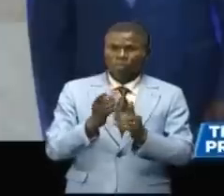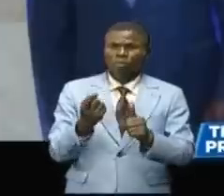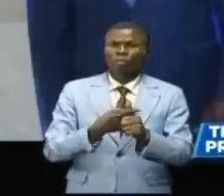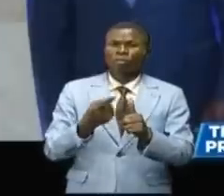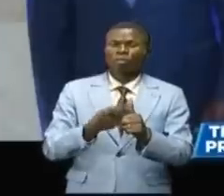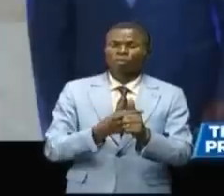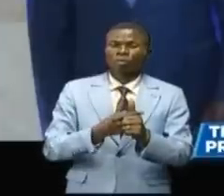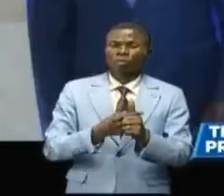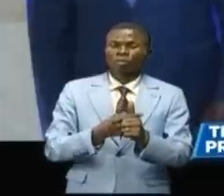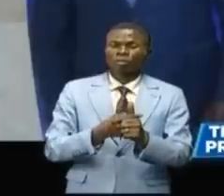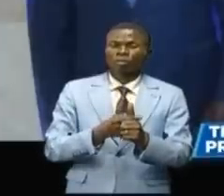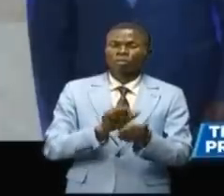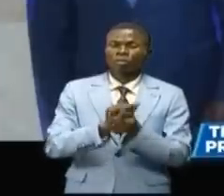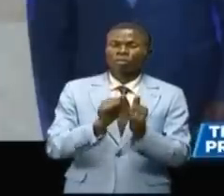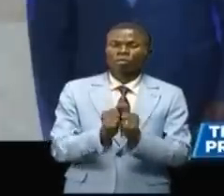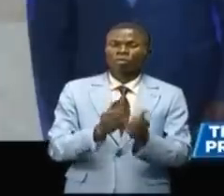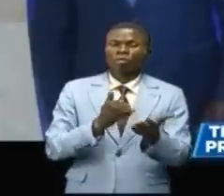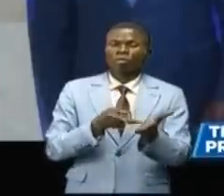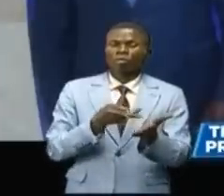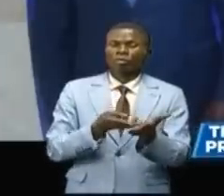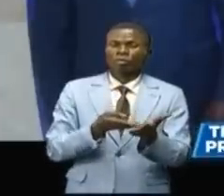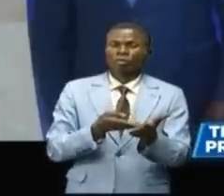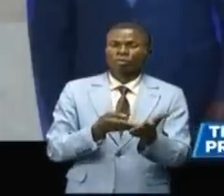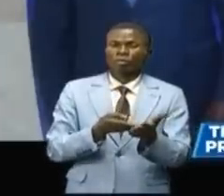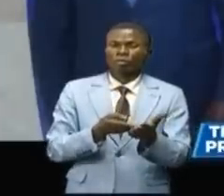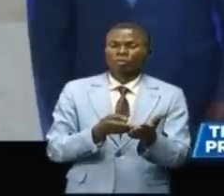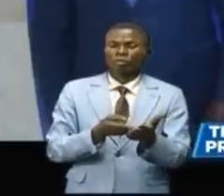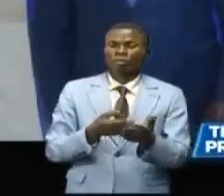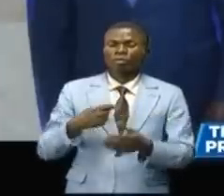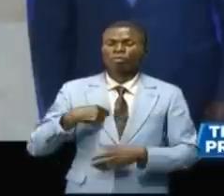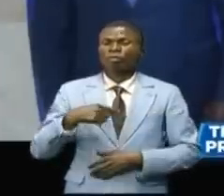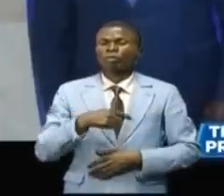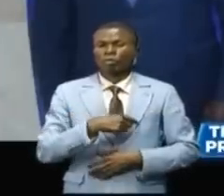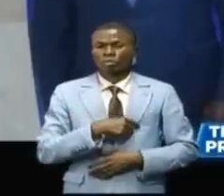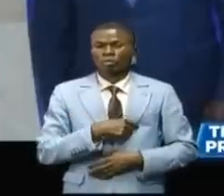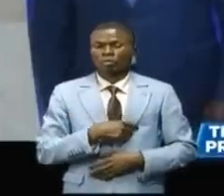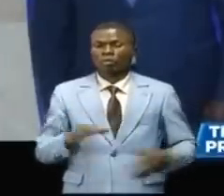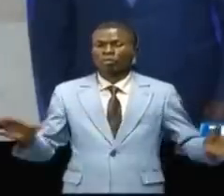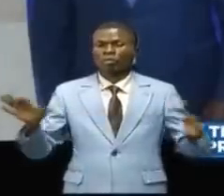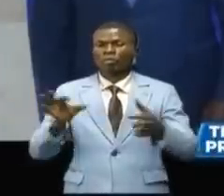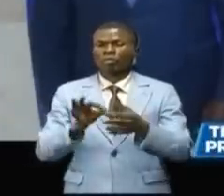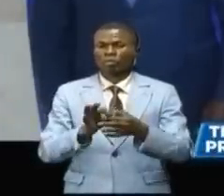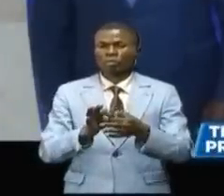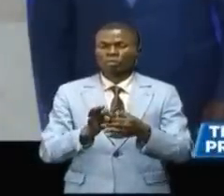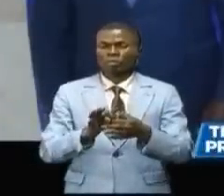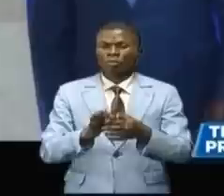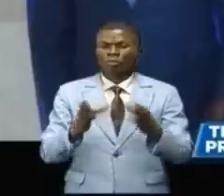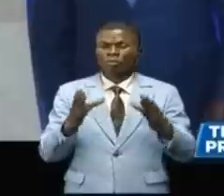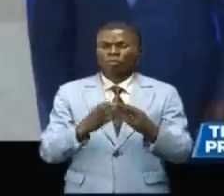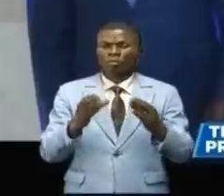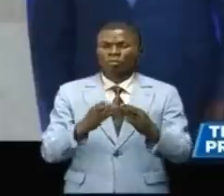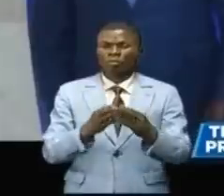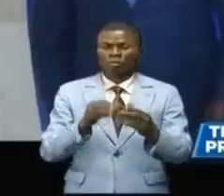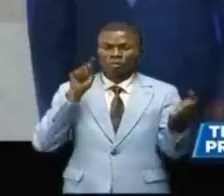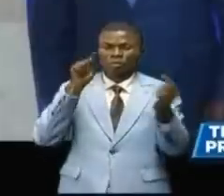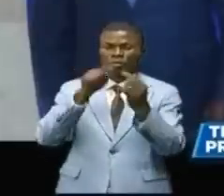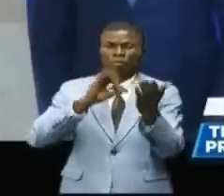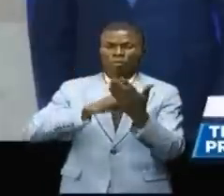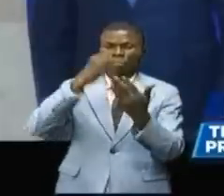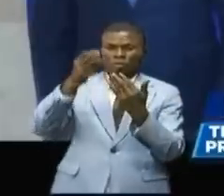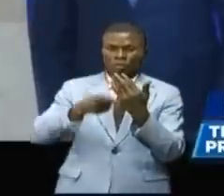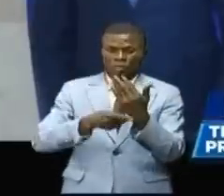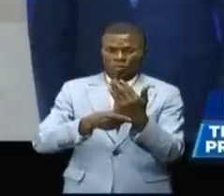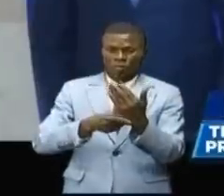sur lesquelles portera cette revue, sont en accord, en adéquation avec les objectifs du programme.